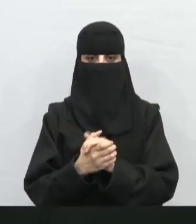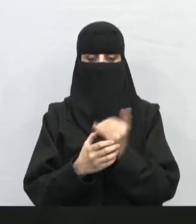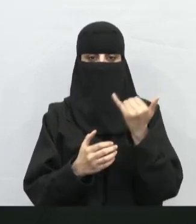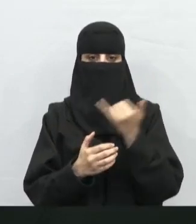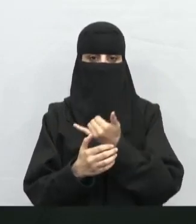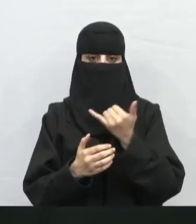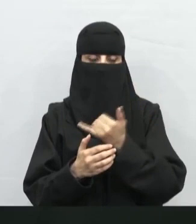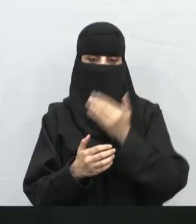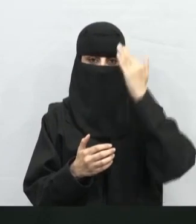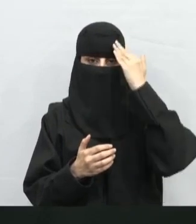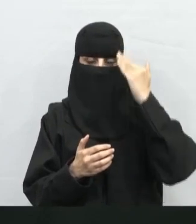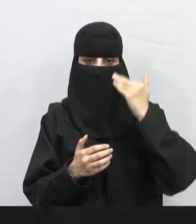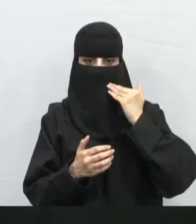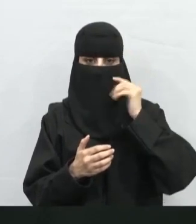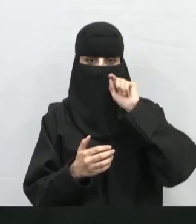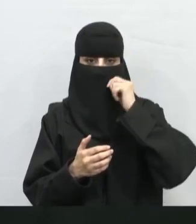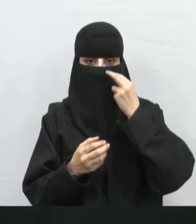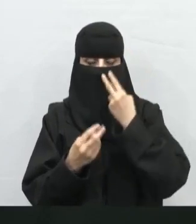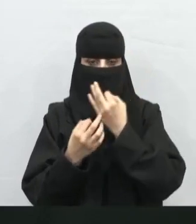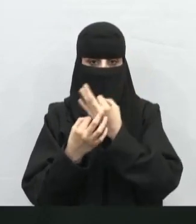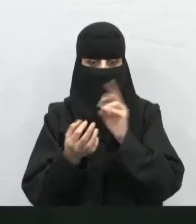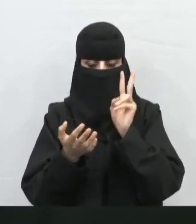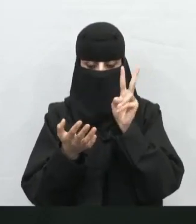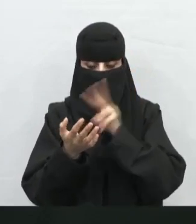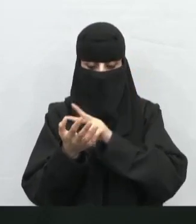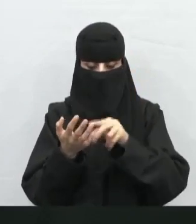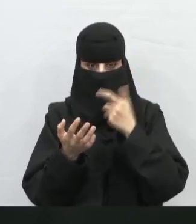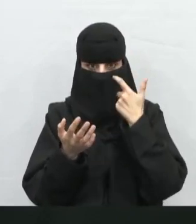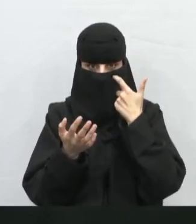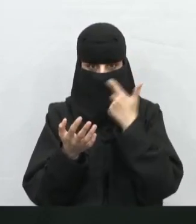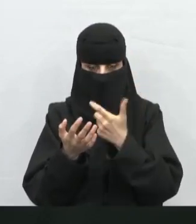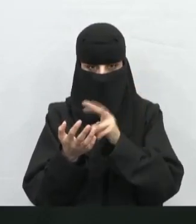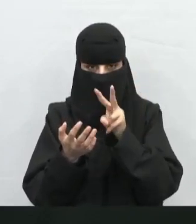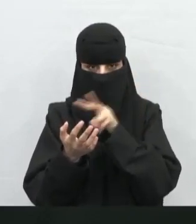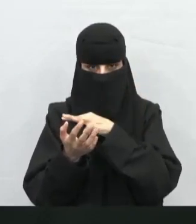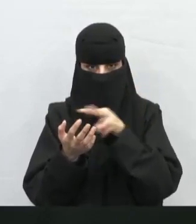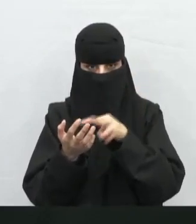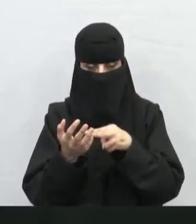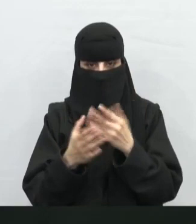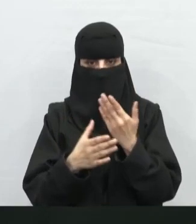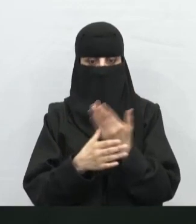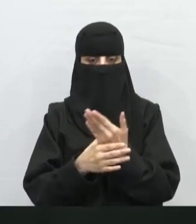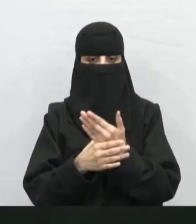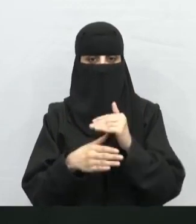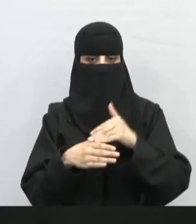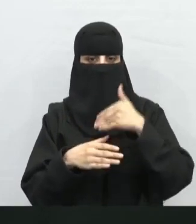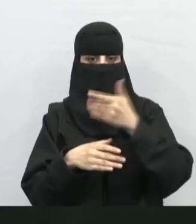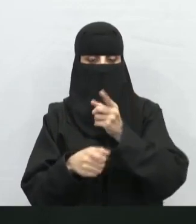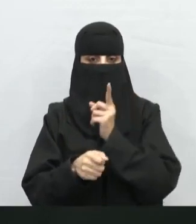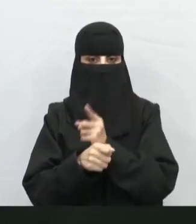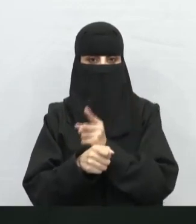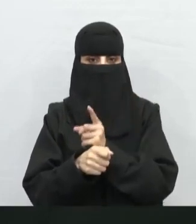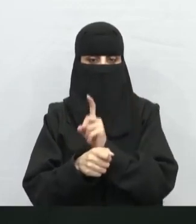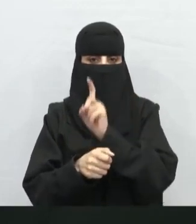هذا المقطع اذا ساسالكم سؤالا او سؤالين عن في هذه الصفحه